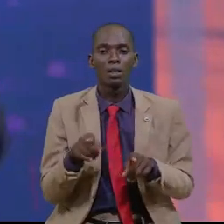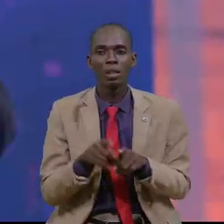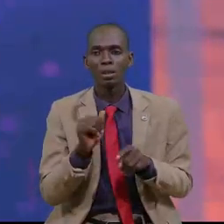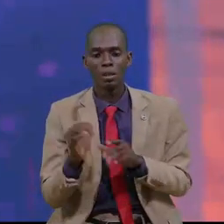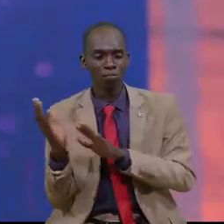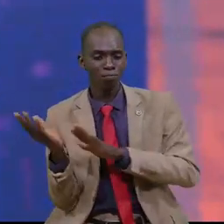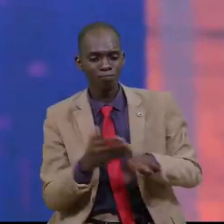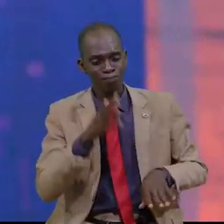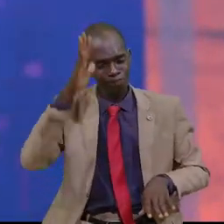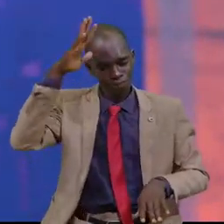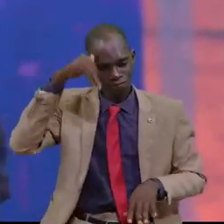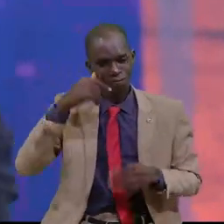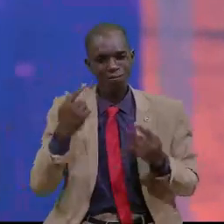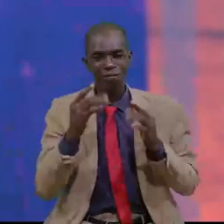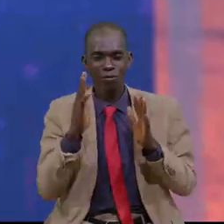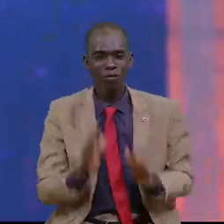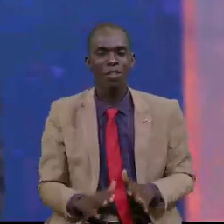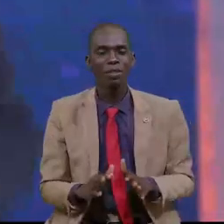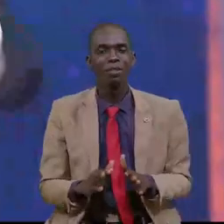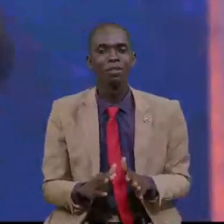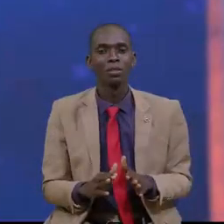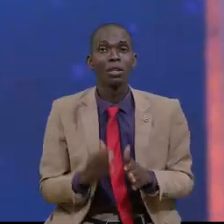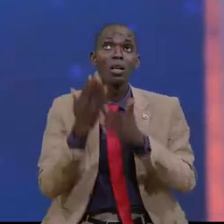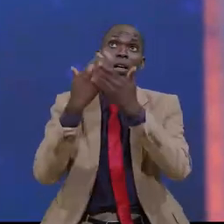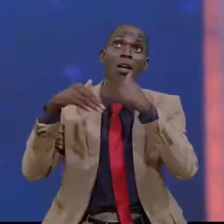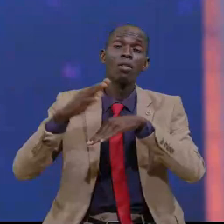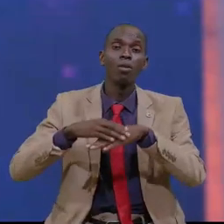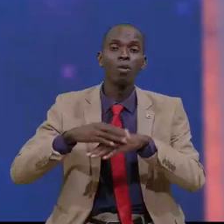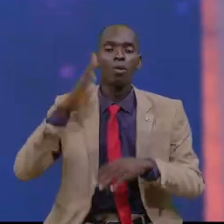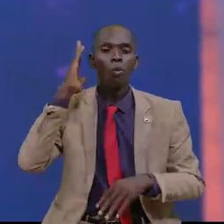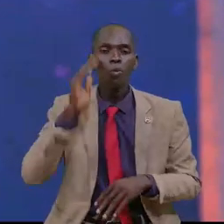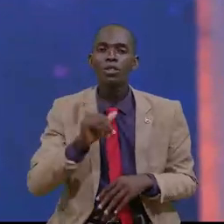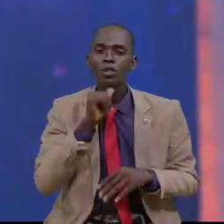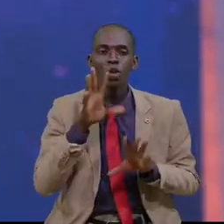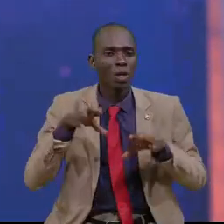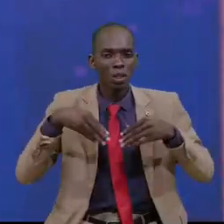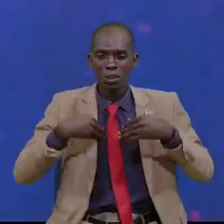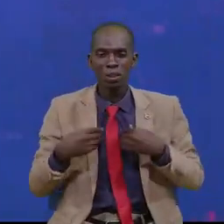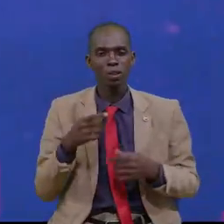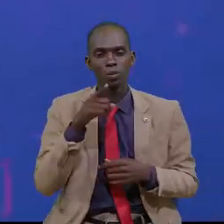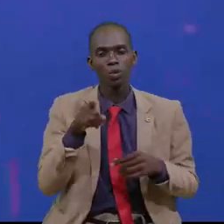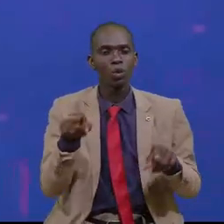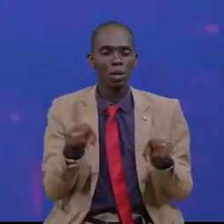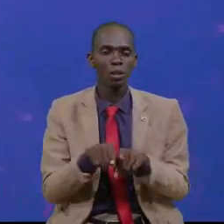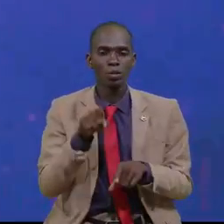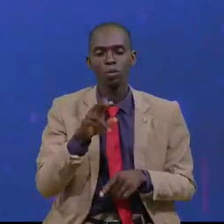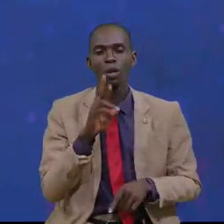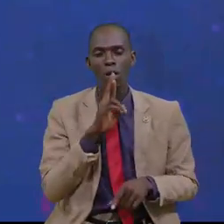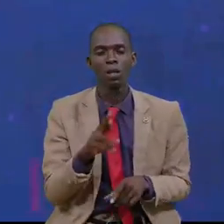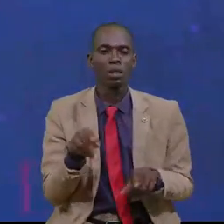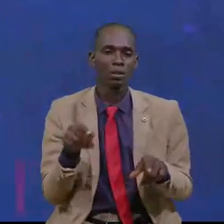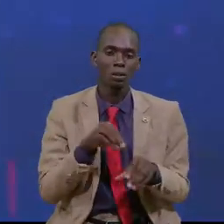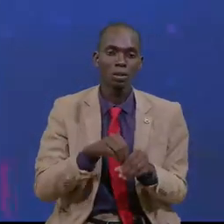comme un pécheur abandonné, entêté, têtu. Le ciel ne va pas t'accepter tel que tu